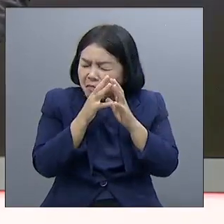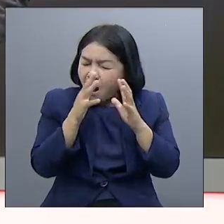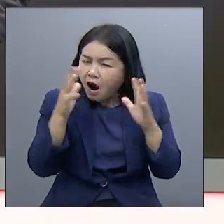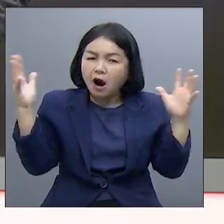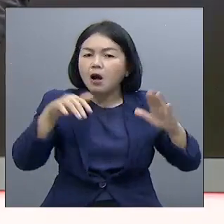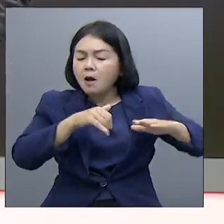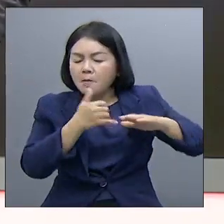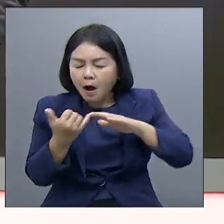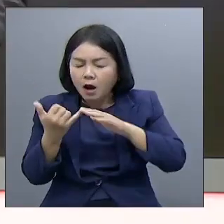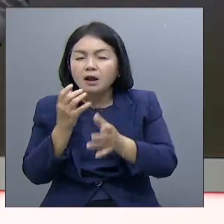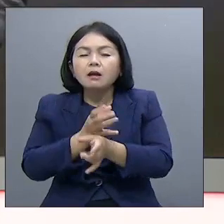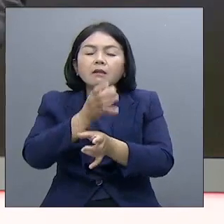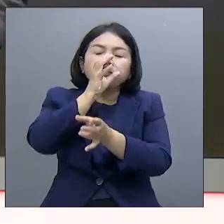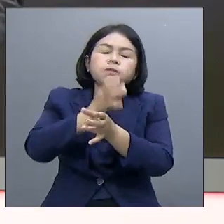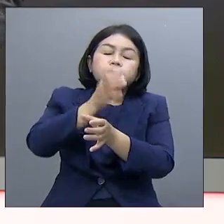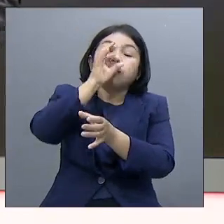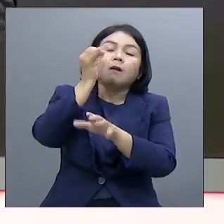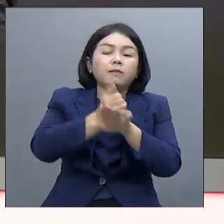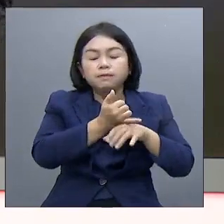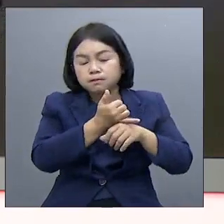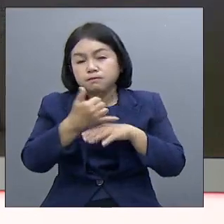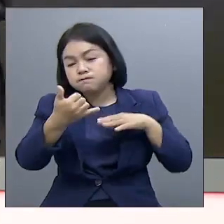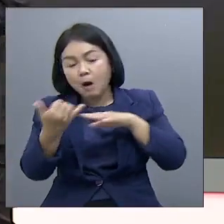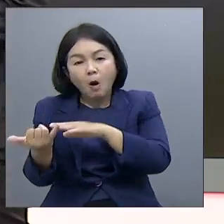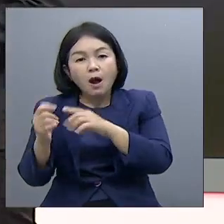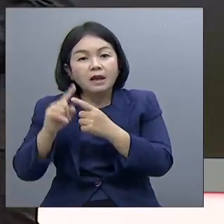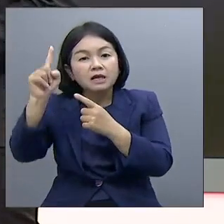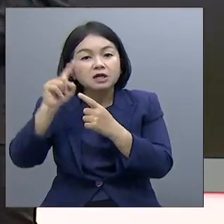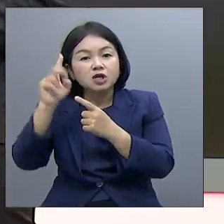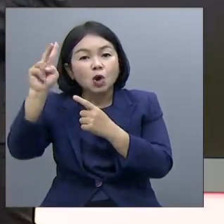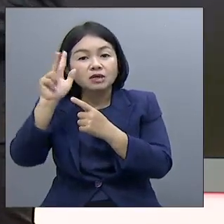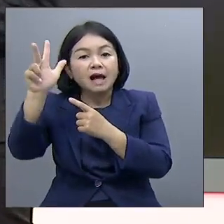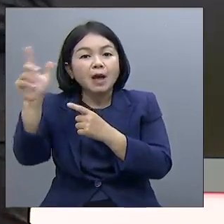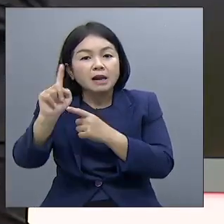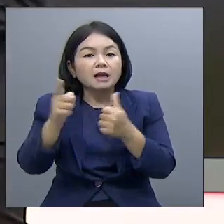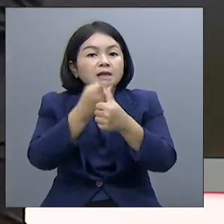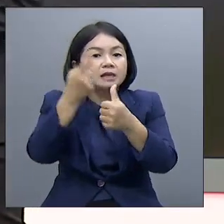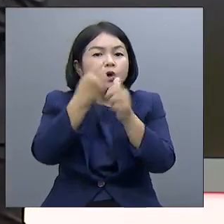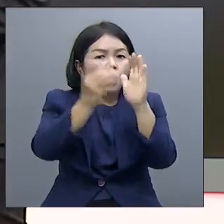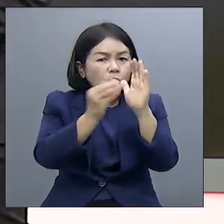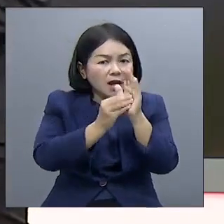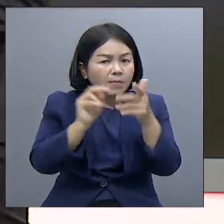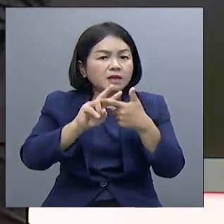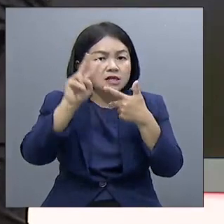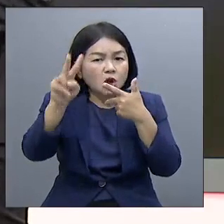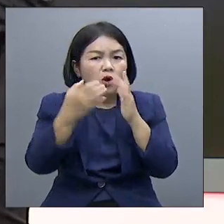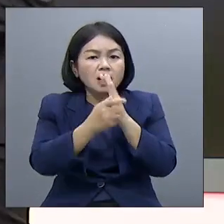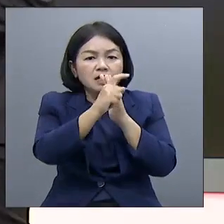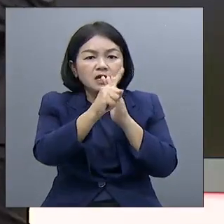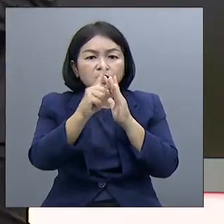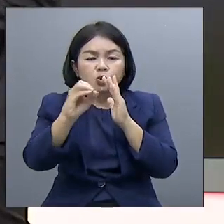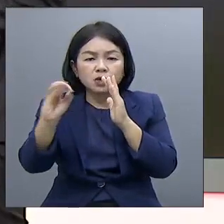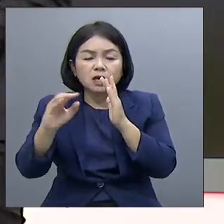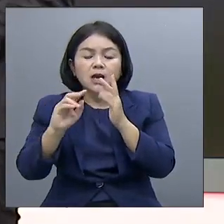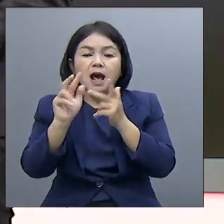าเหตุมาจากเมาแล้วขับสูงสุด3อันดับแรกมีกรุงเทพมหานครรองลงมาอันดับ2คือร้อยเอ็ดและจังหวัดเชียง